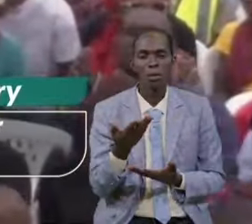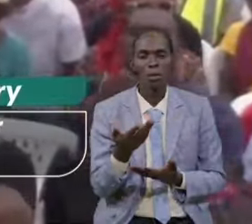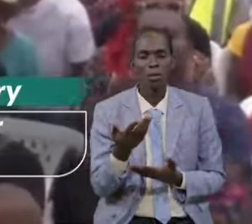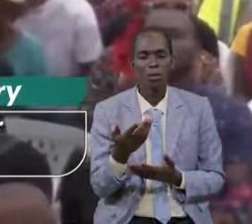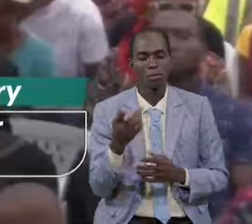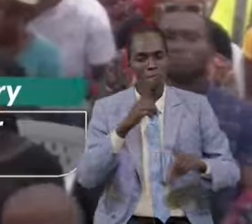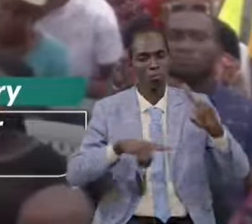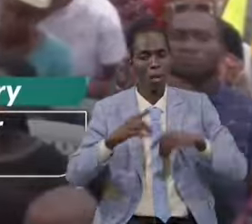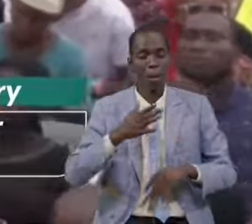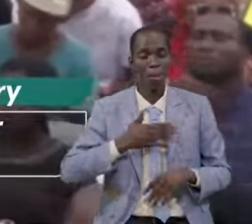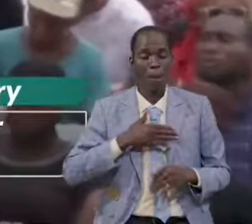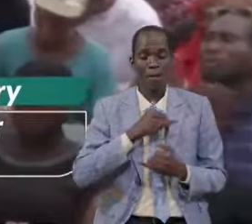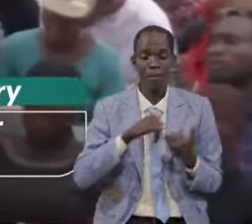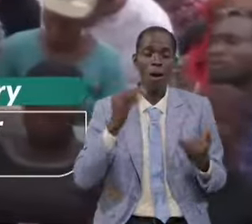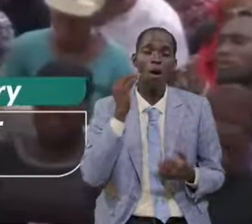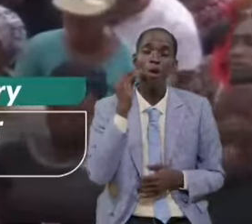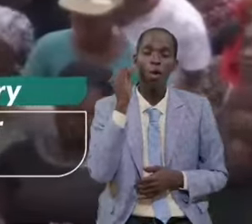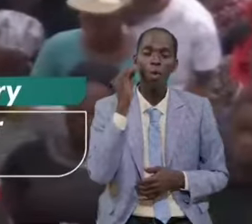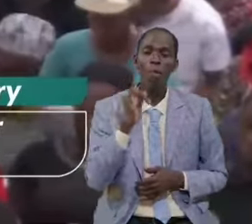Le Seigneur est allé te préparer une place.